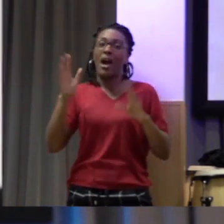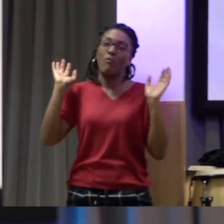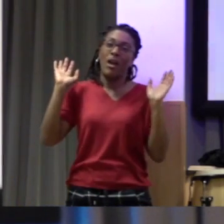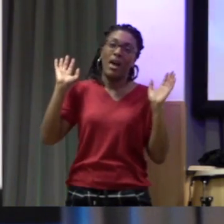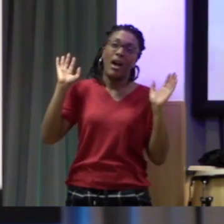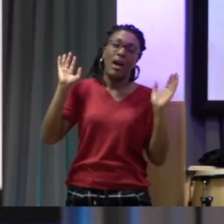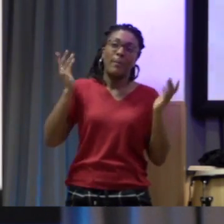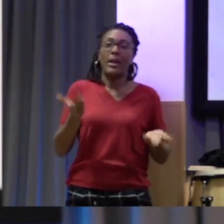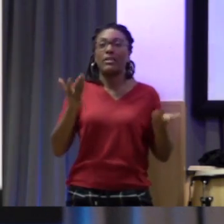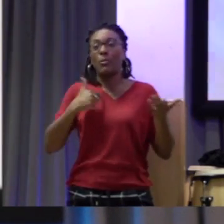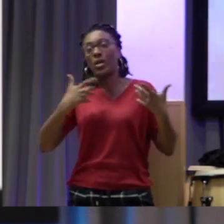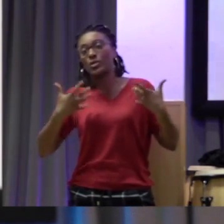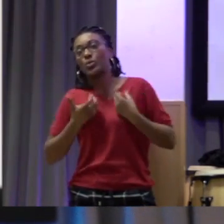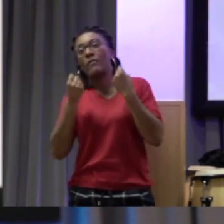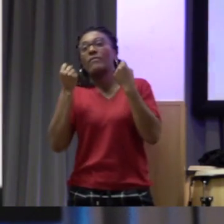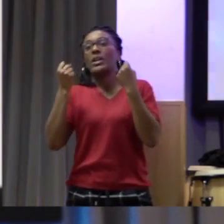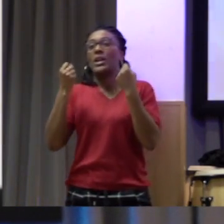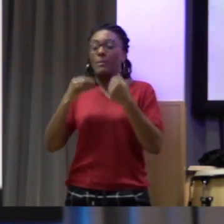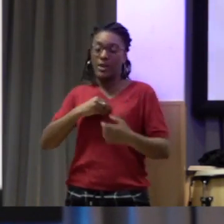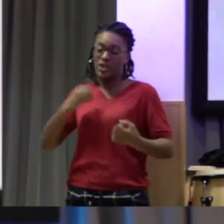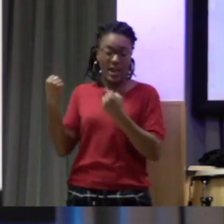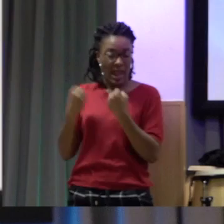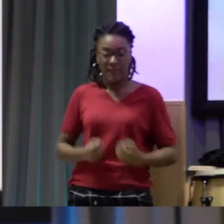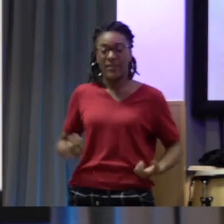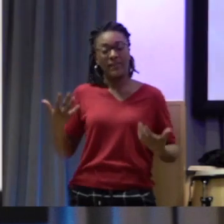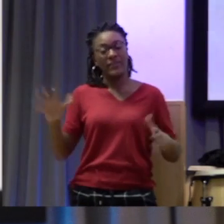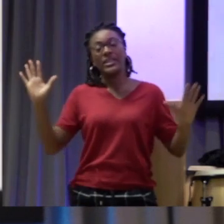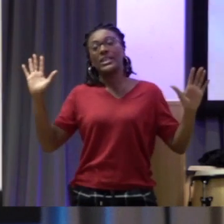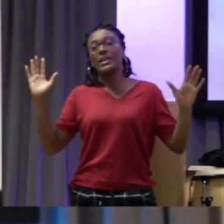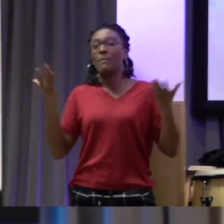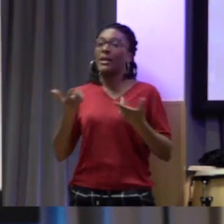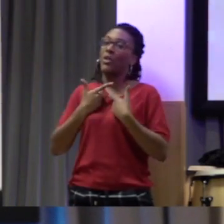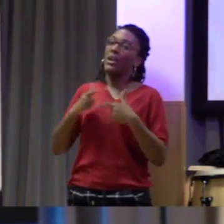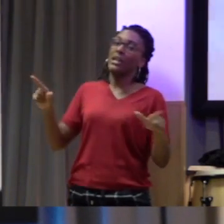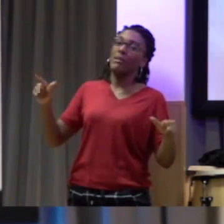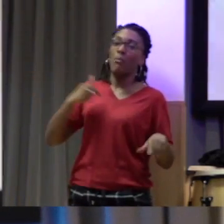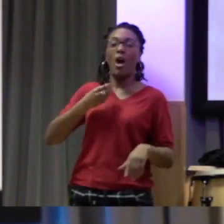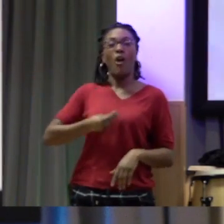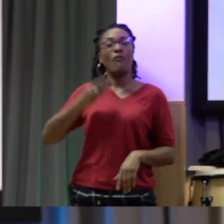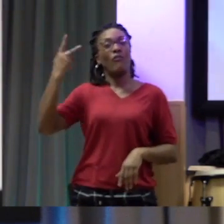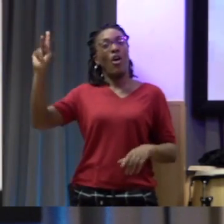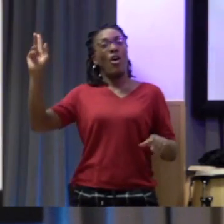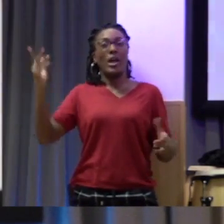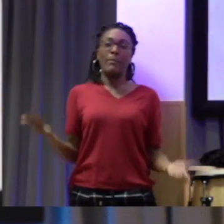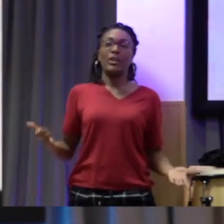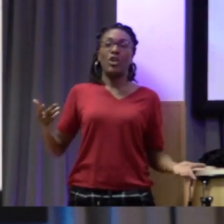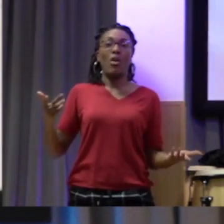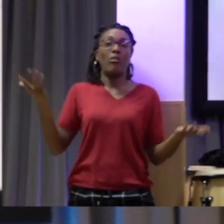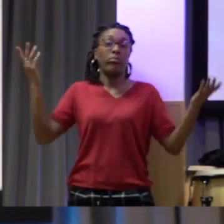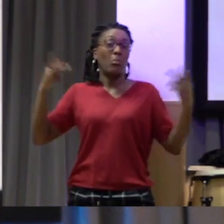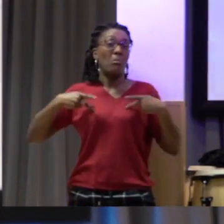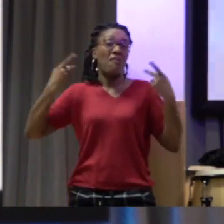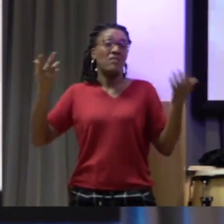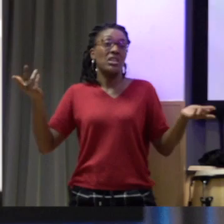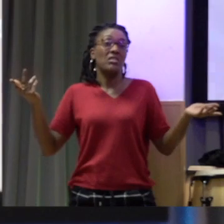disant tu es lavé de tous tes péchés, tu es libéré, aujourd'hui tu es mon enfant, que je puisse commencer à